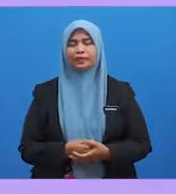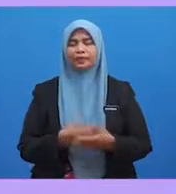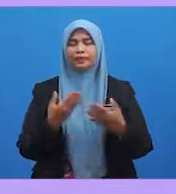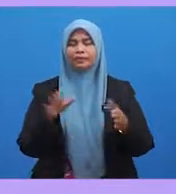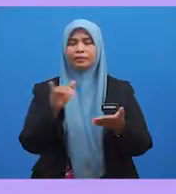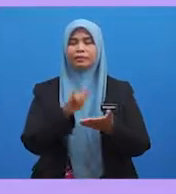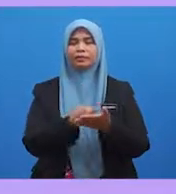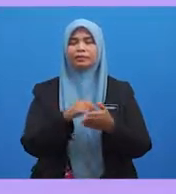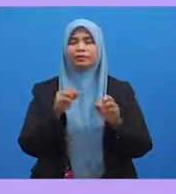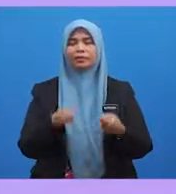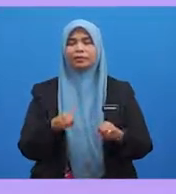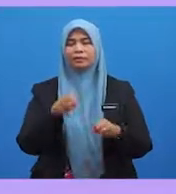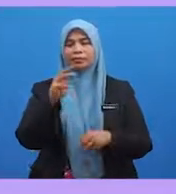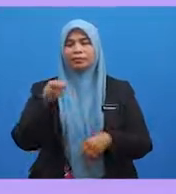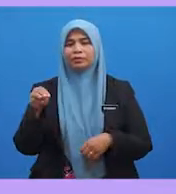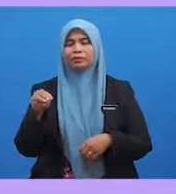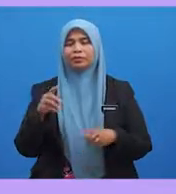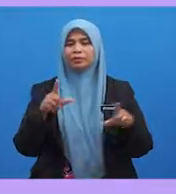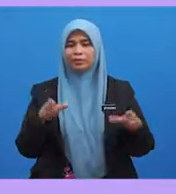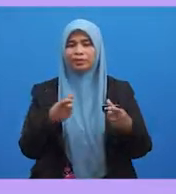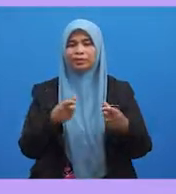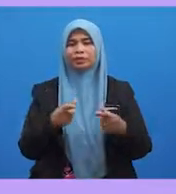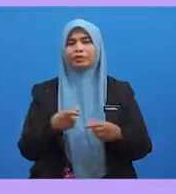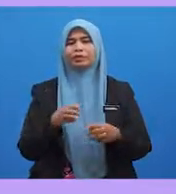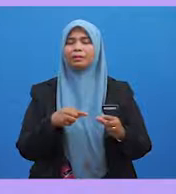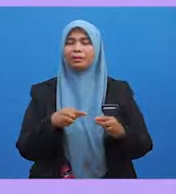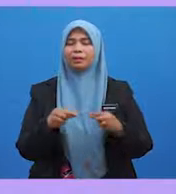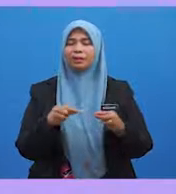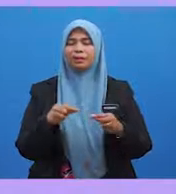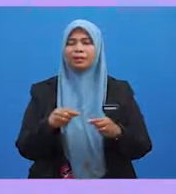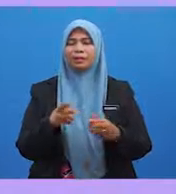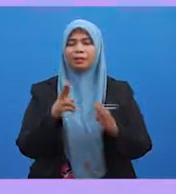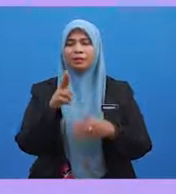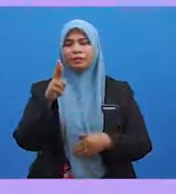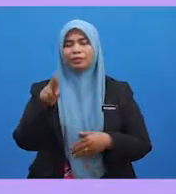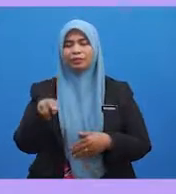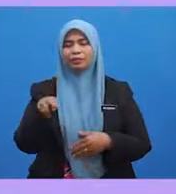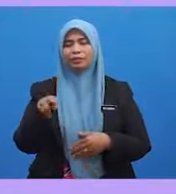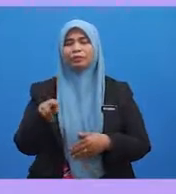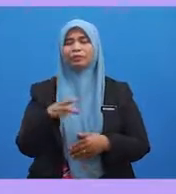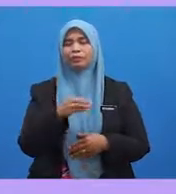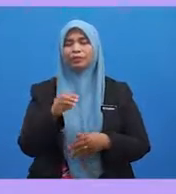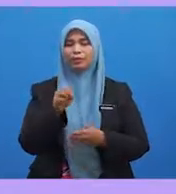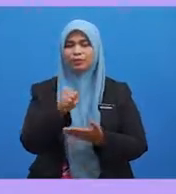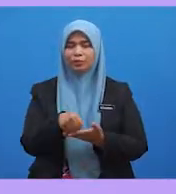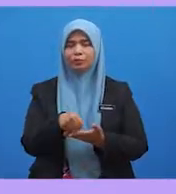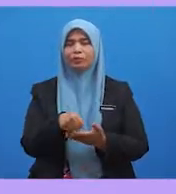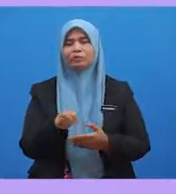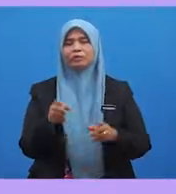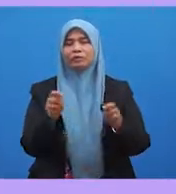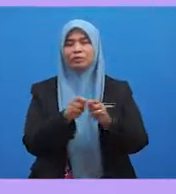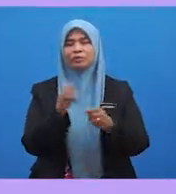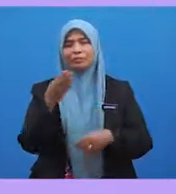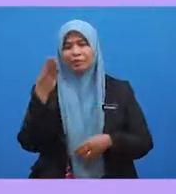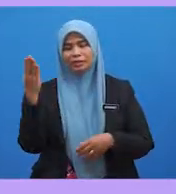Kemudian, bolehlah murid-murid melaksanakan pergerakan rukuk, iktidal serta sujud seperti